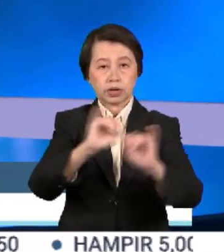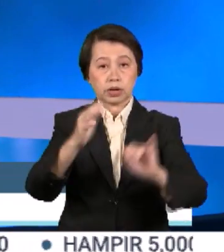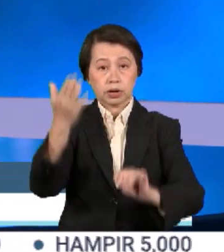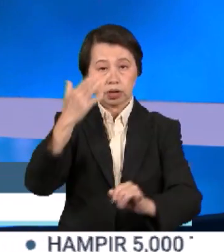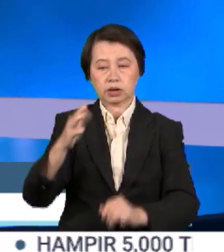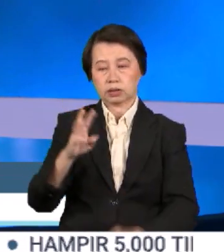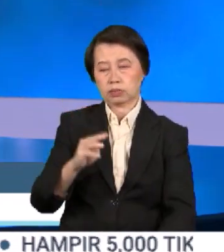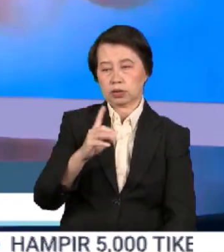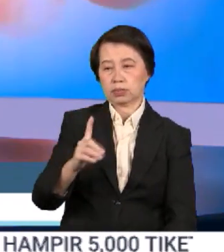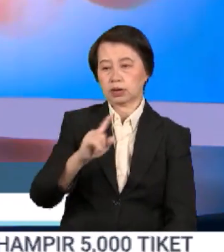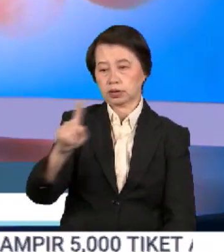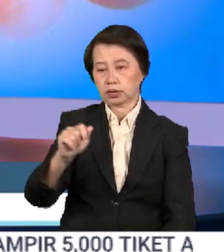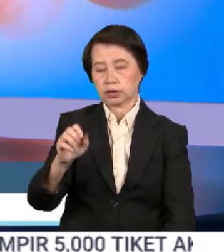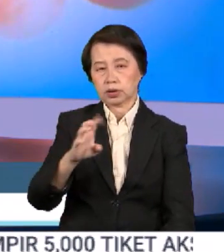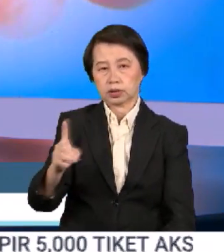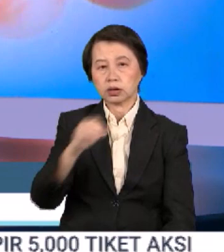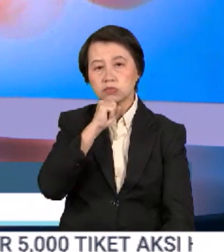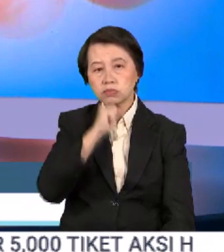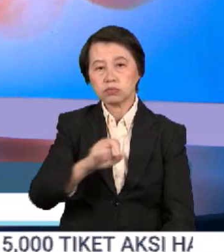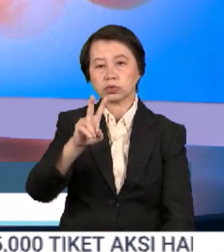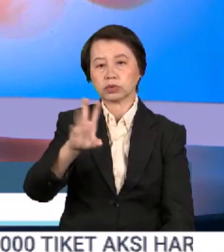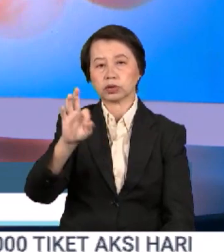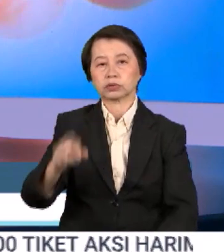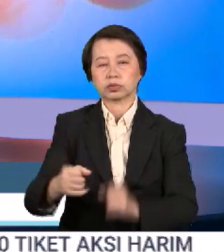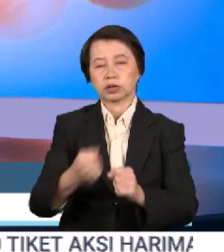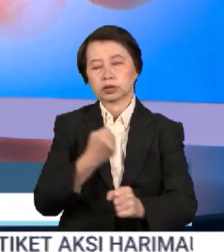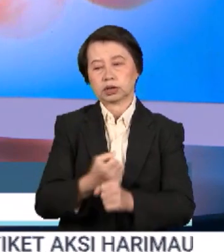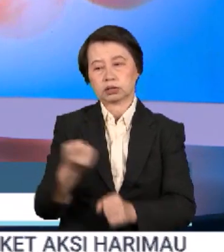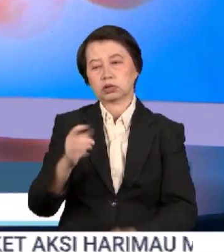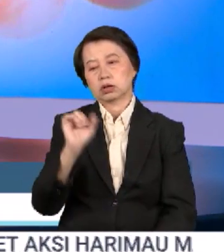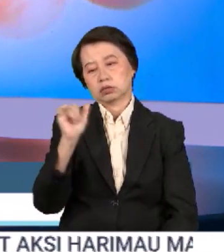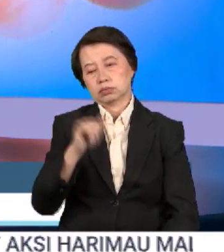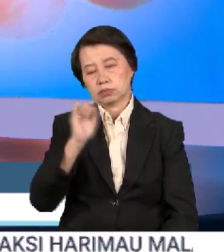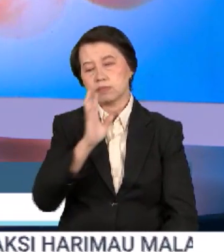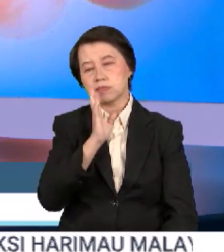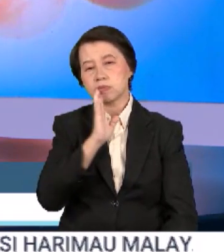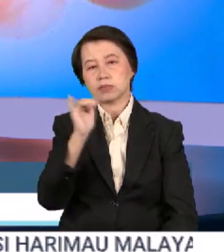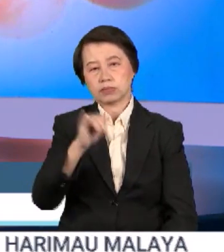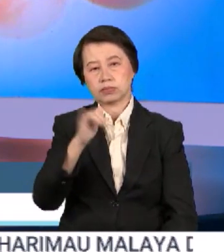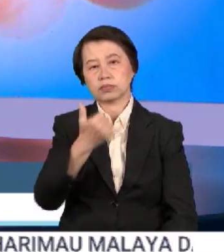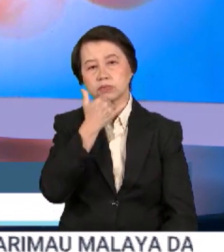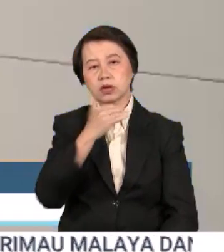zaim Faiz Tarmizi 29 tahun mengaku salah atas dua